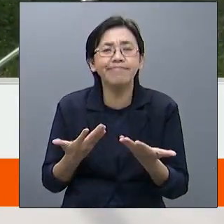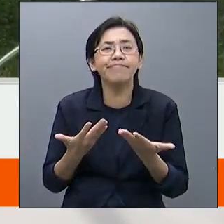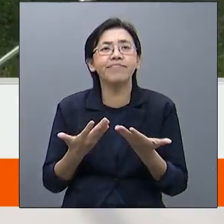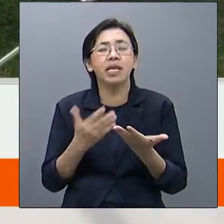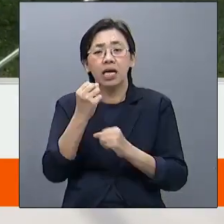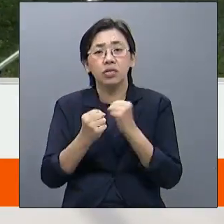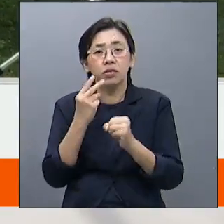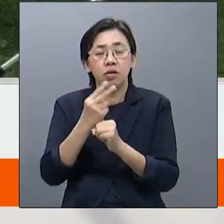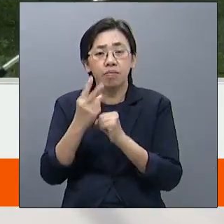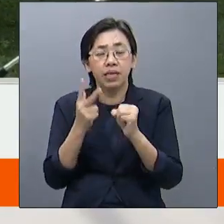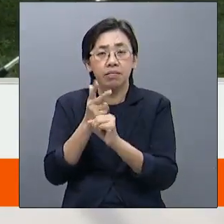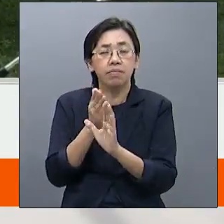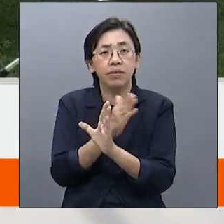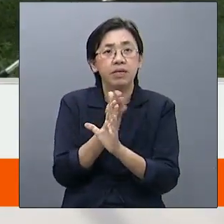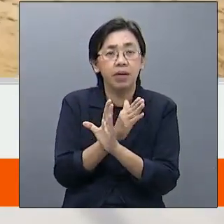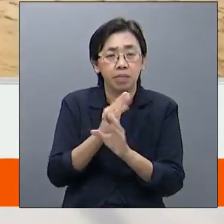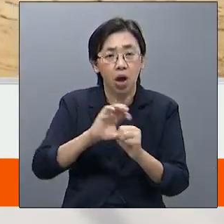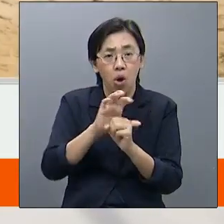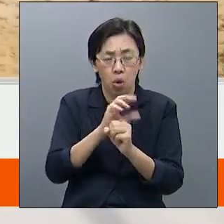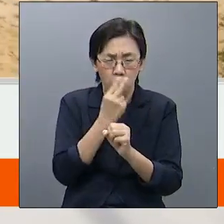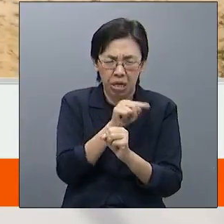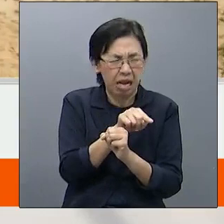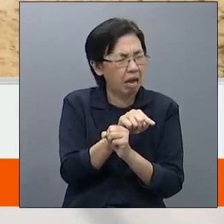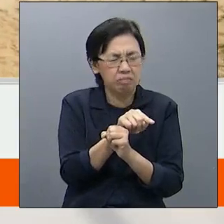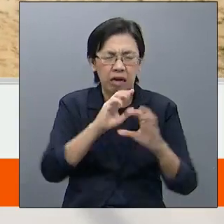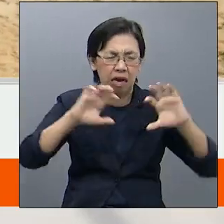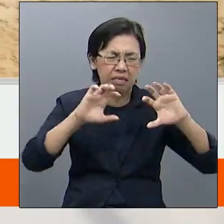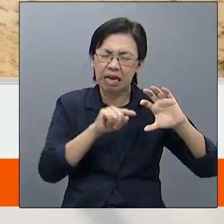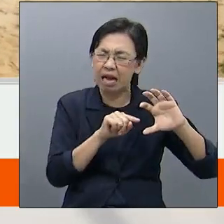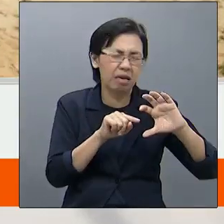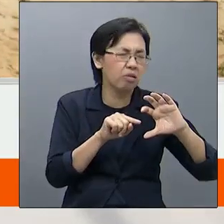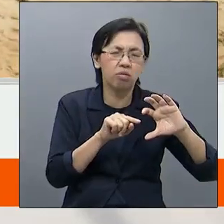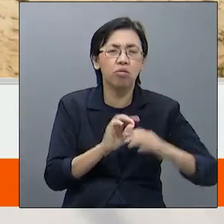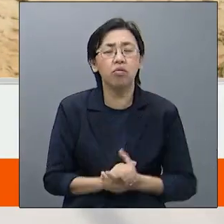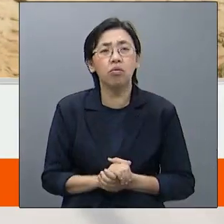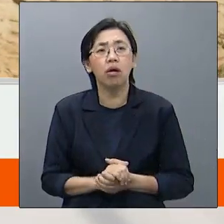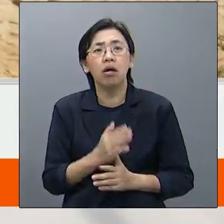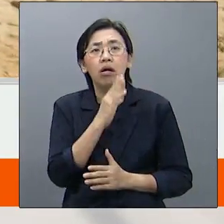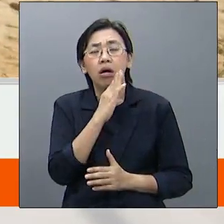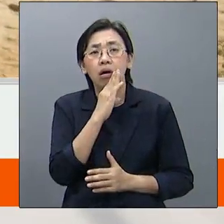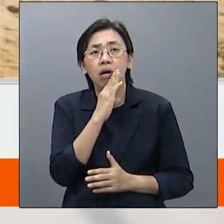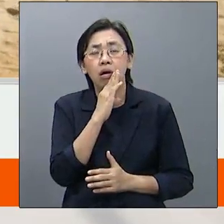ข